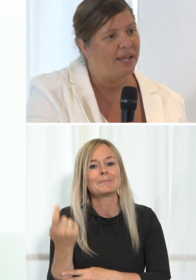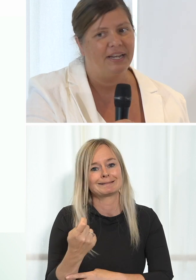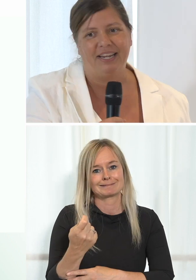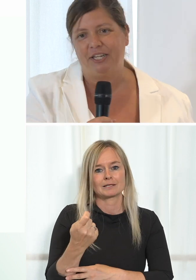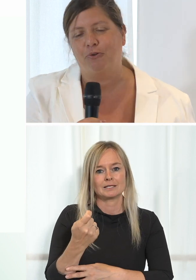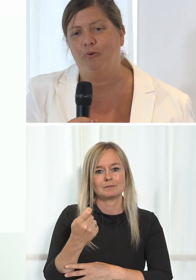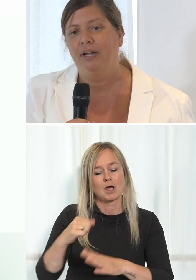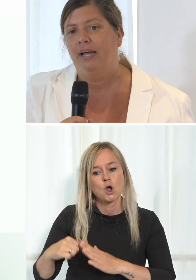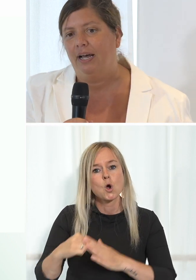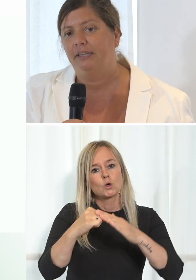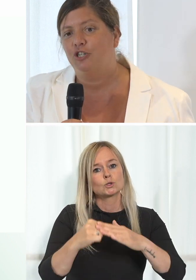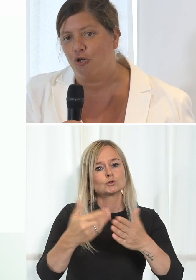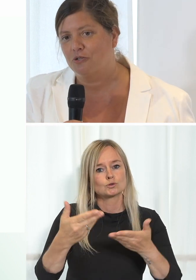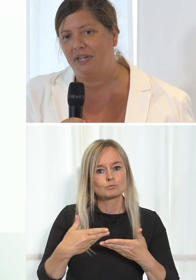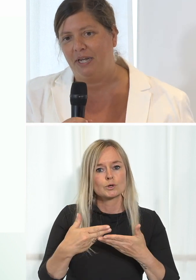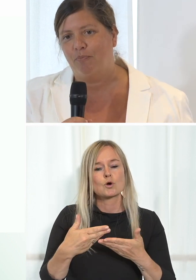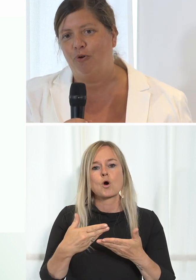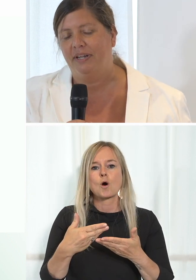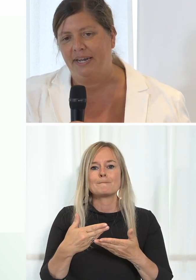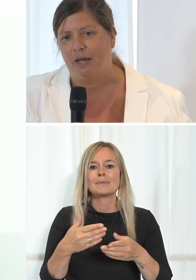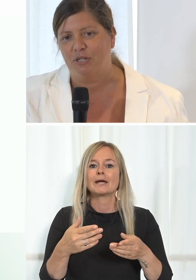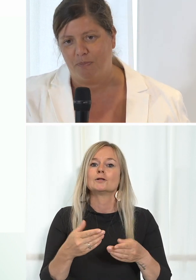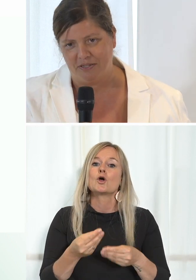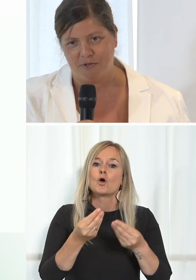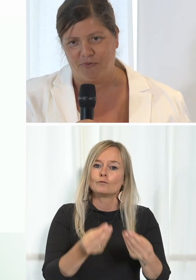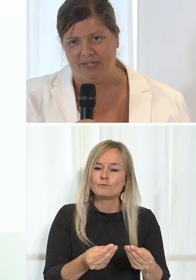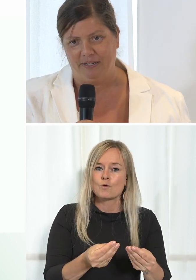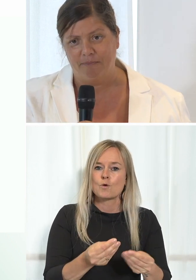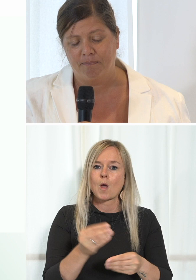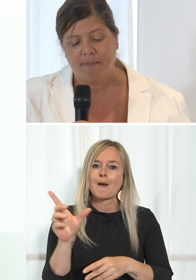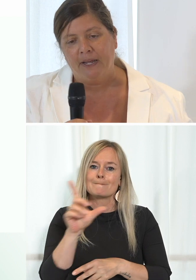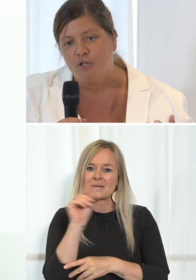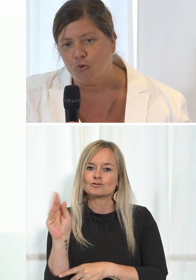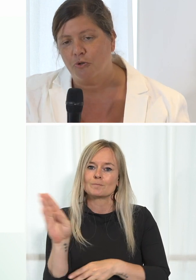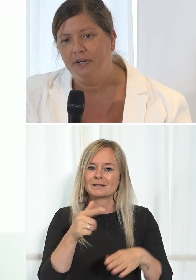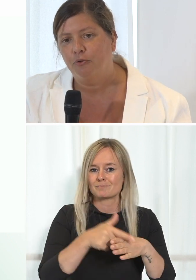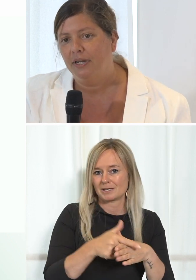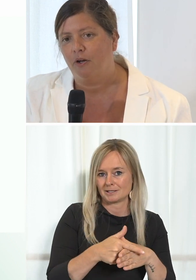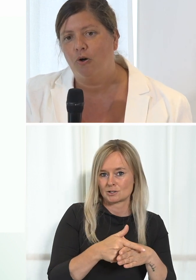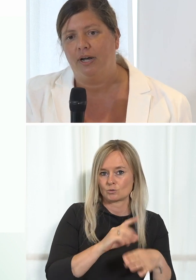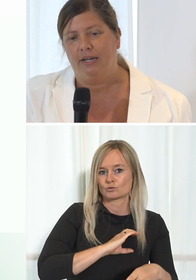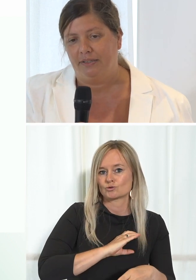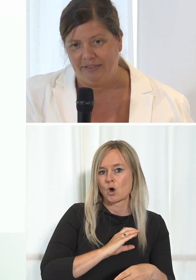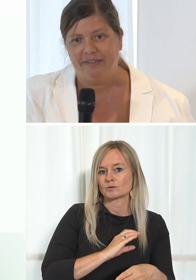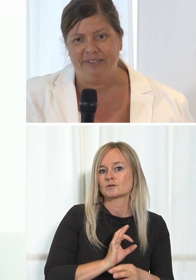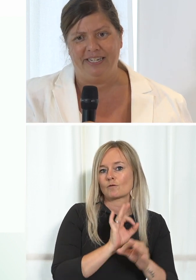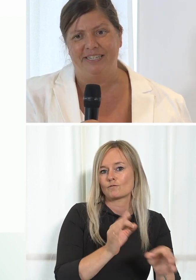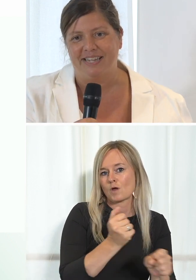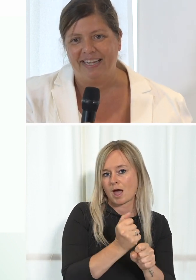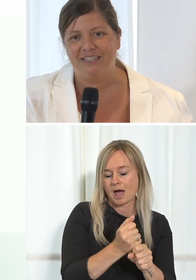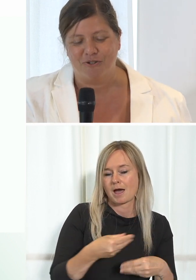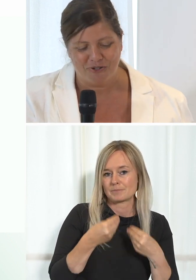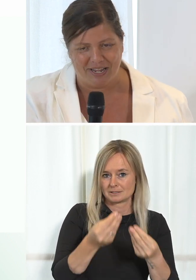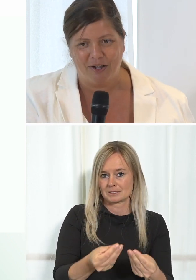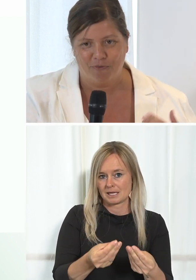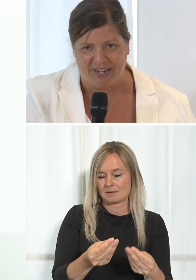mit Beeinträchtigung die Chance gegeben wurden, einen Arbeitsplatz zu finden. So soll natürlich auch die